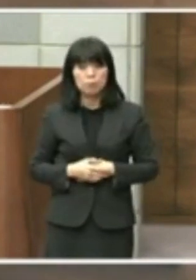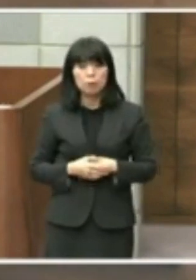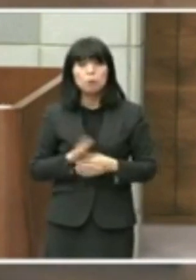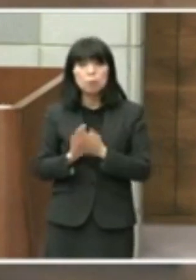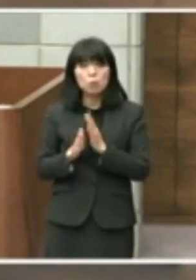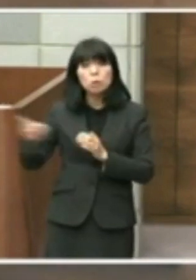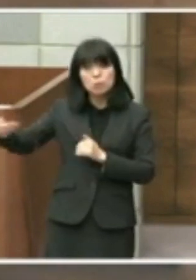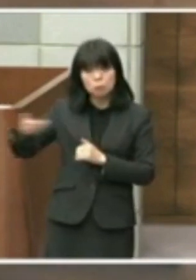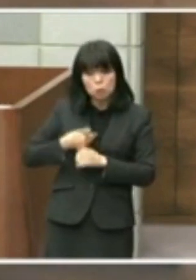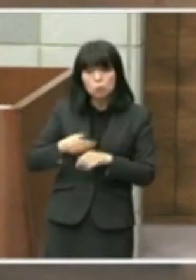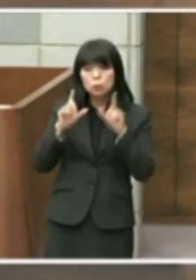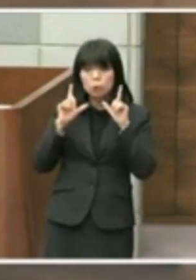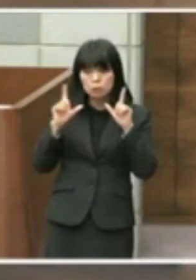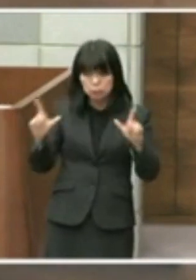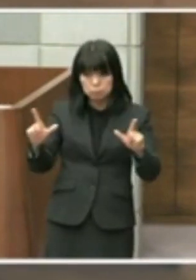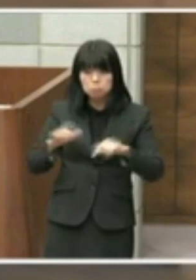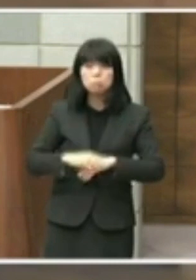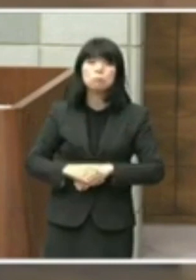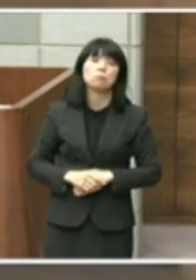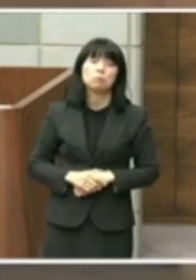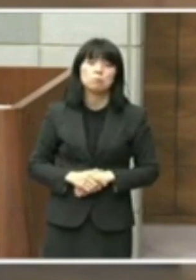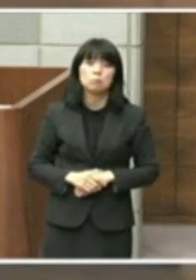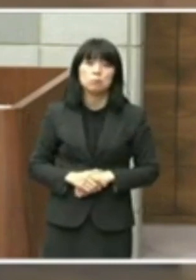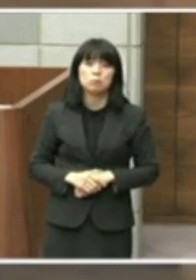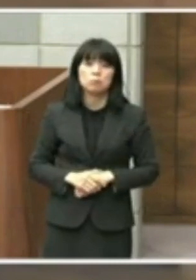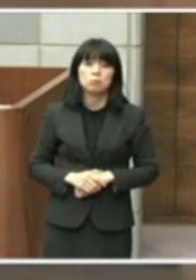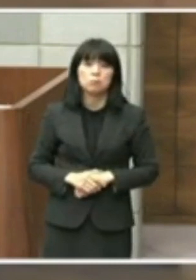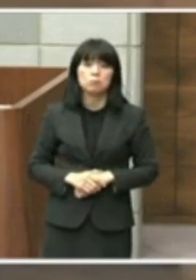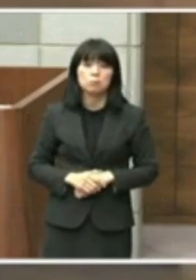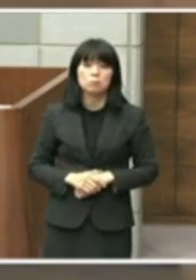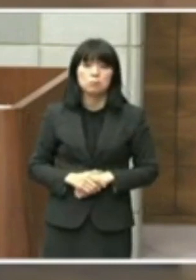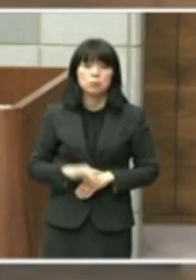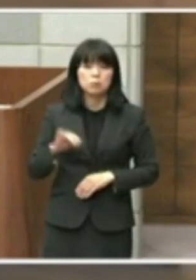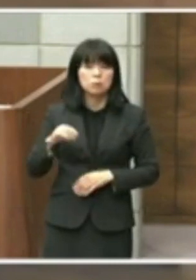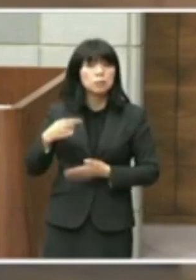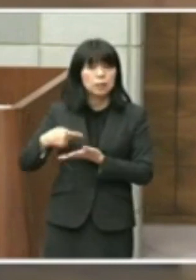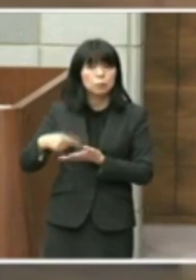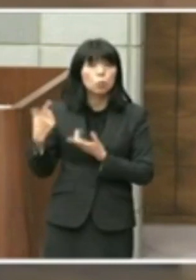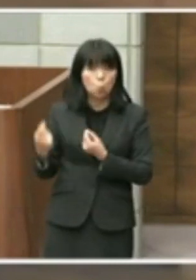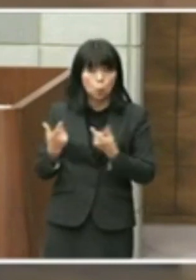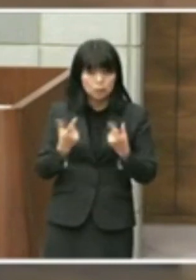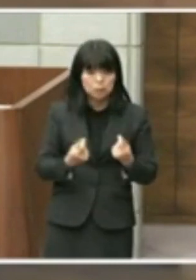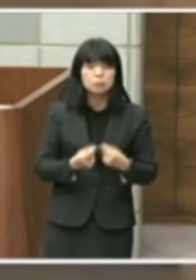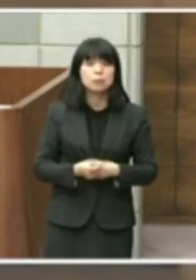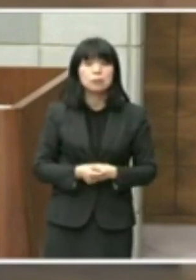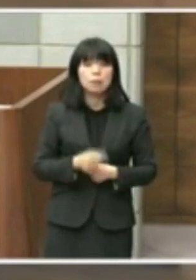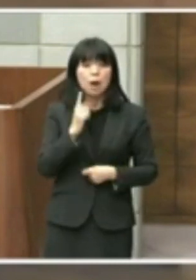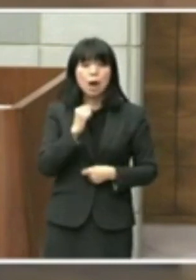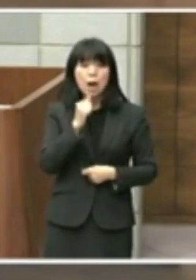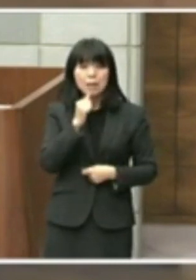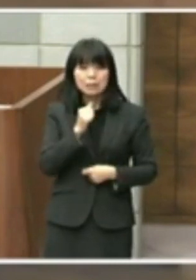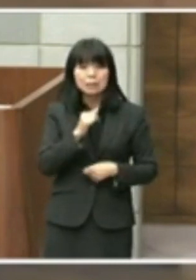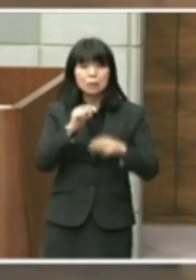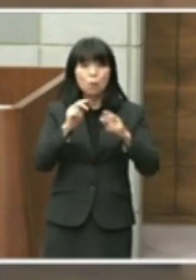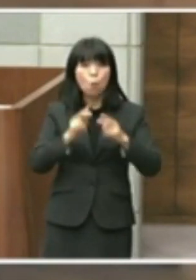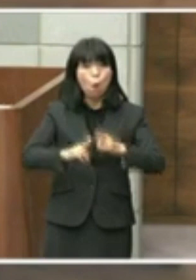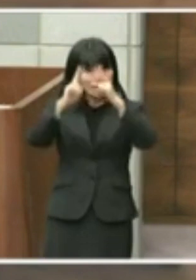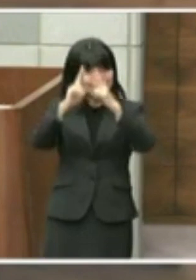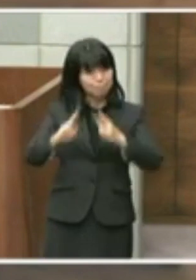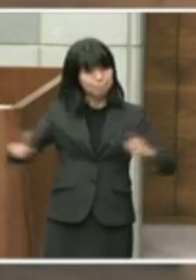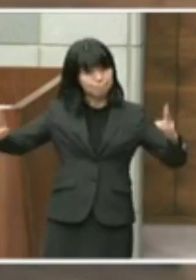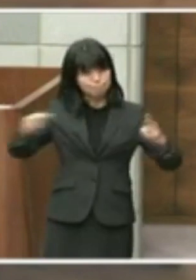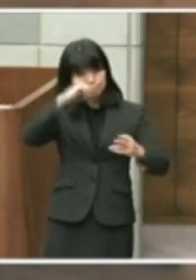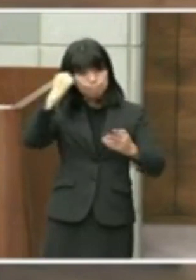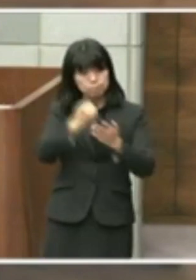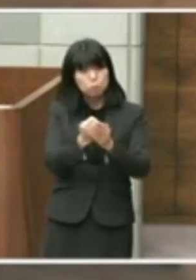再度の質問にお答えさせていただきます。議員がご指摘の通り、明石大橋が開通